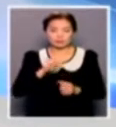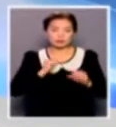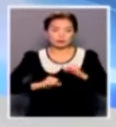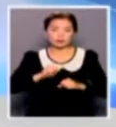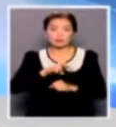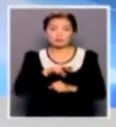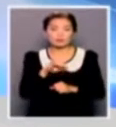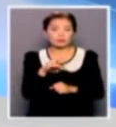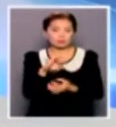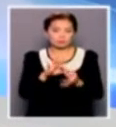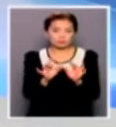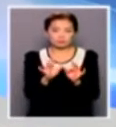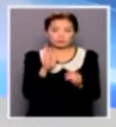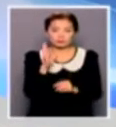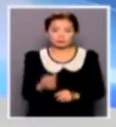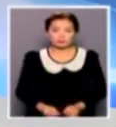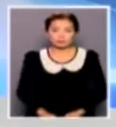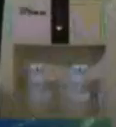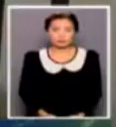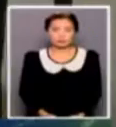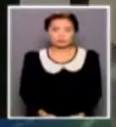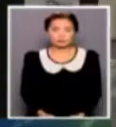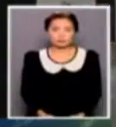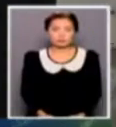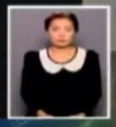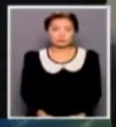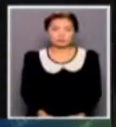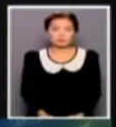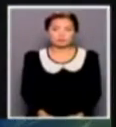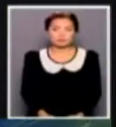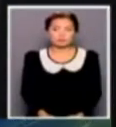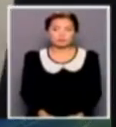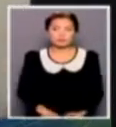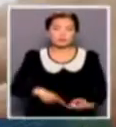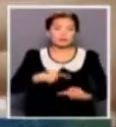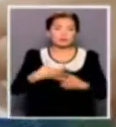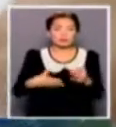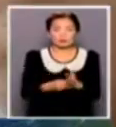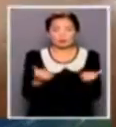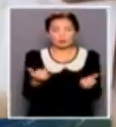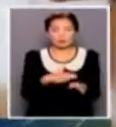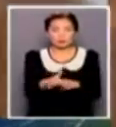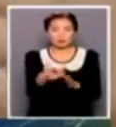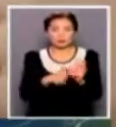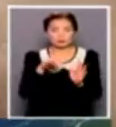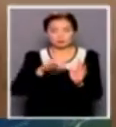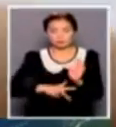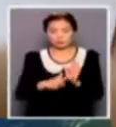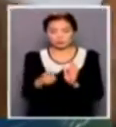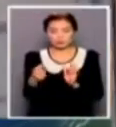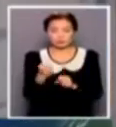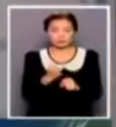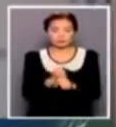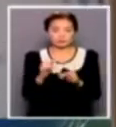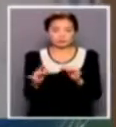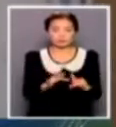уплаты алиментов? Подробнее в следующем сюжете. За весь период текущего года заполнено 7800